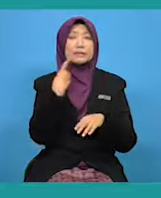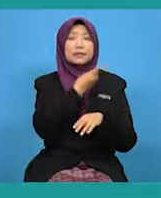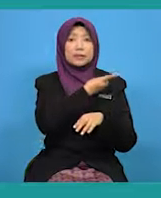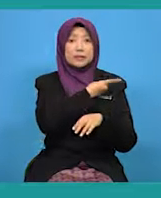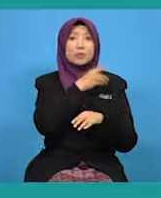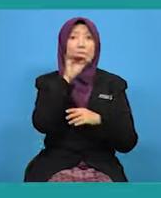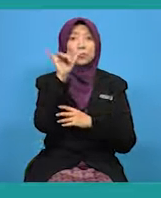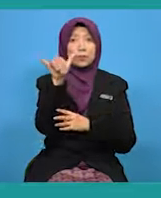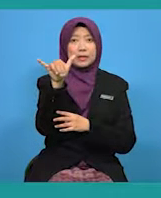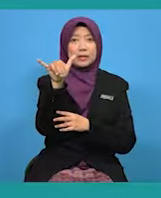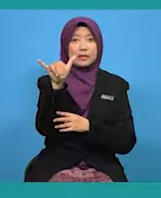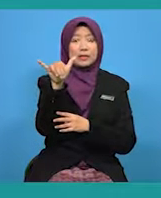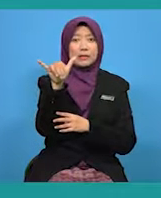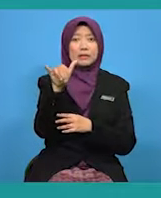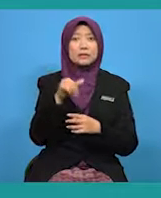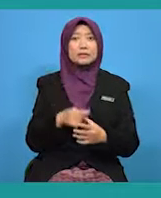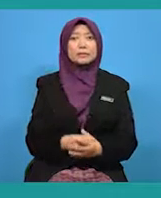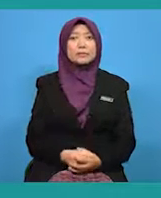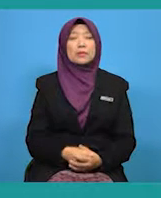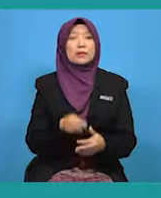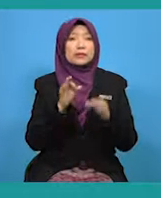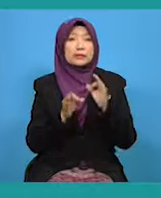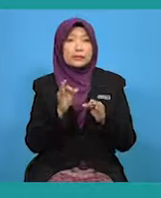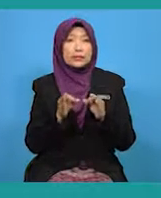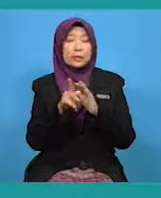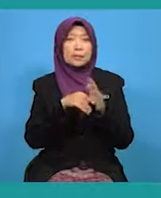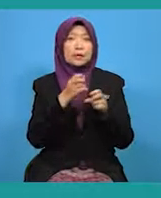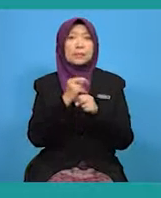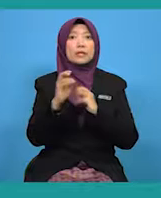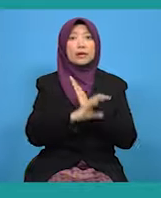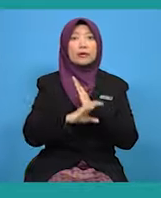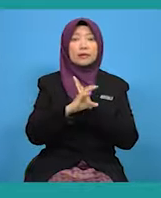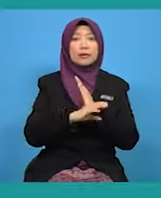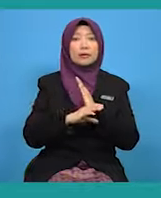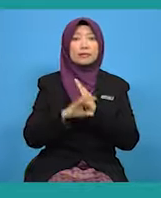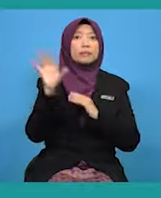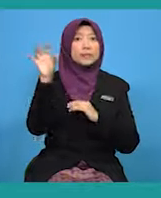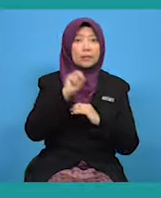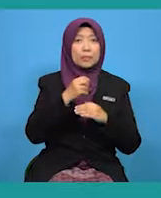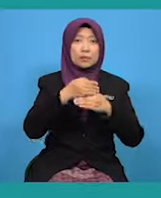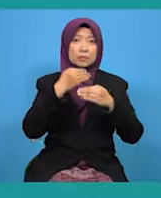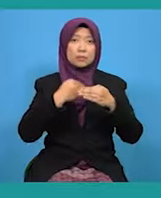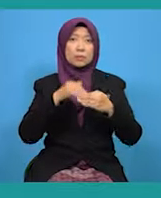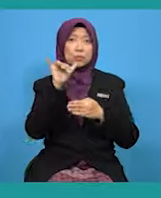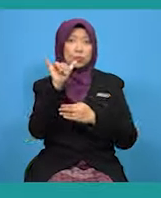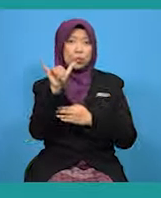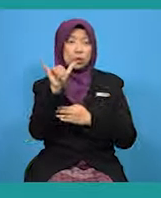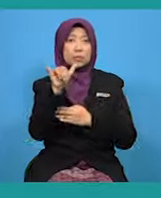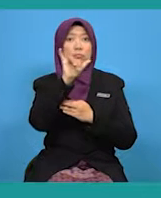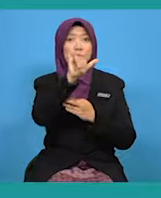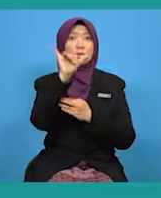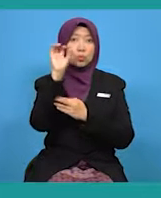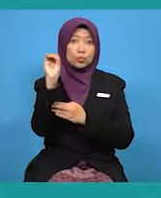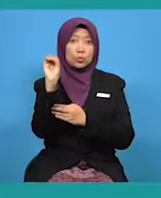White Hai jika pendapatan negara tercapai sebelum Woi yaitu pada way